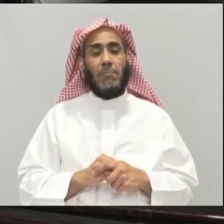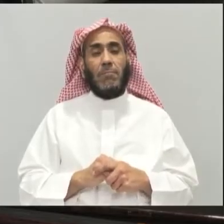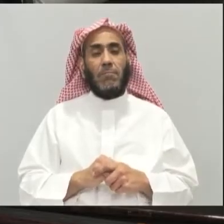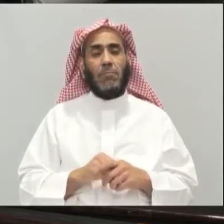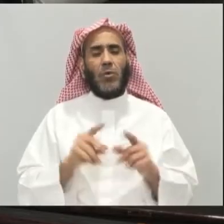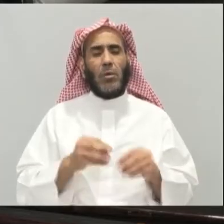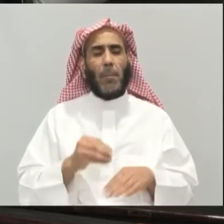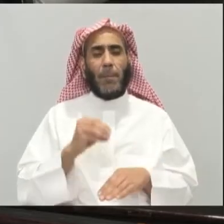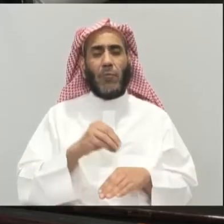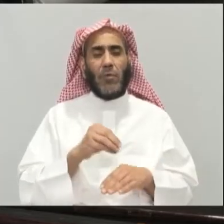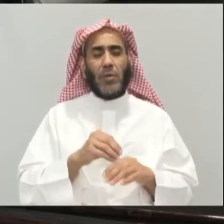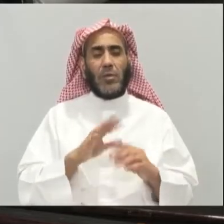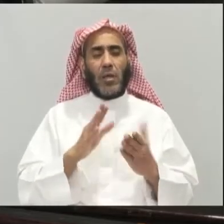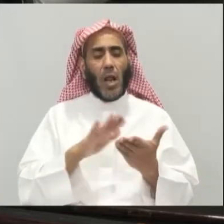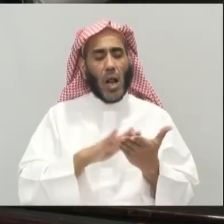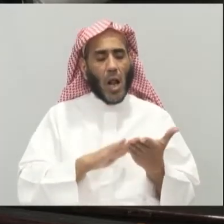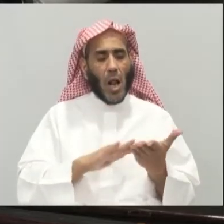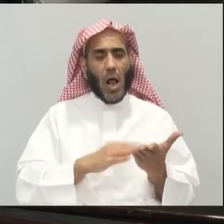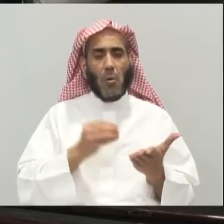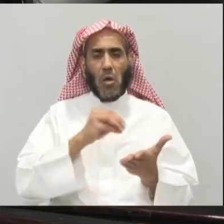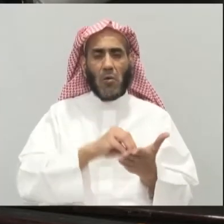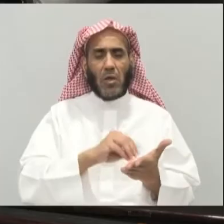ويتم اضافتها على سطح العمل